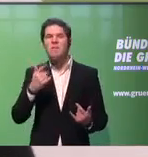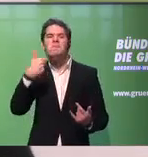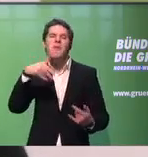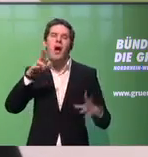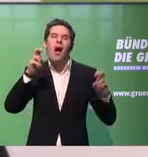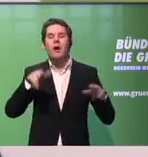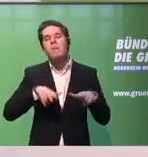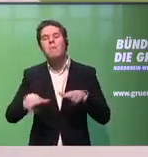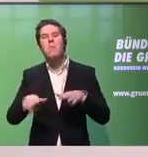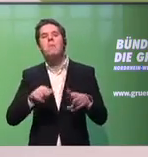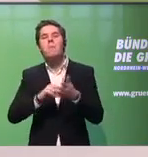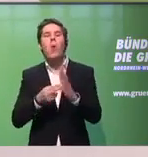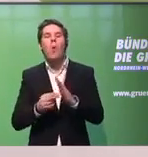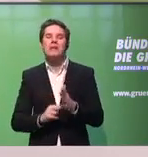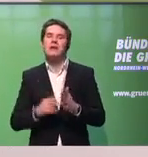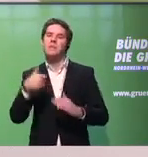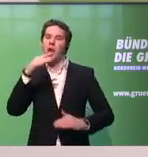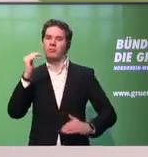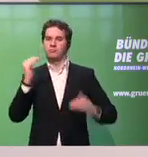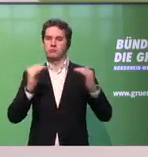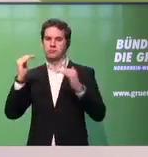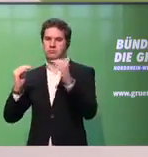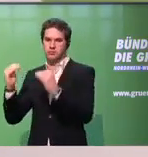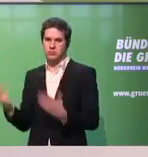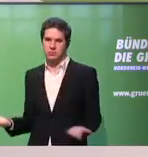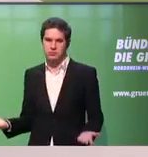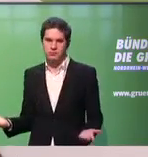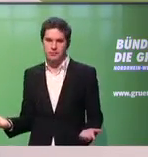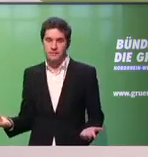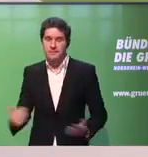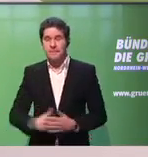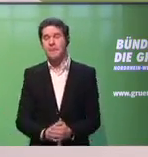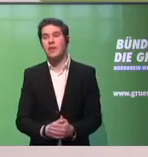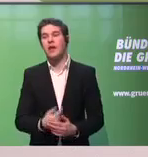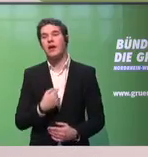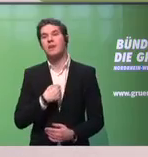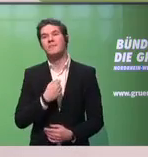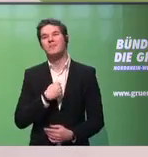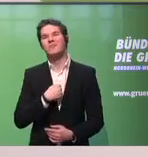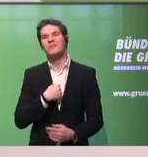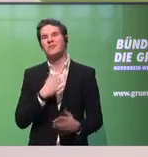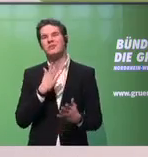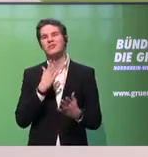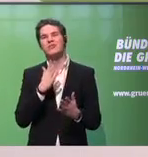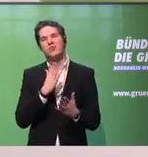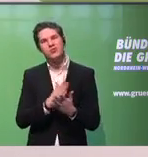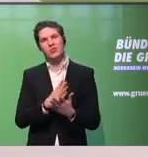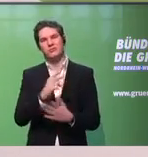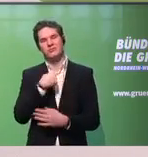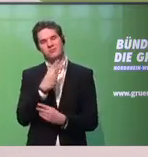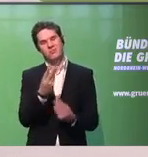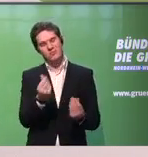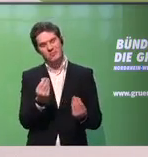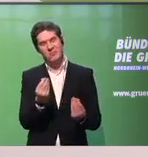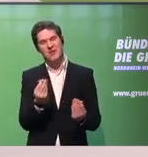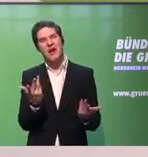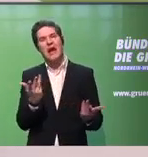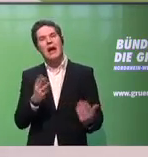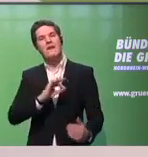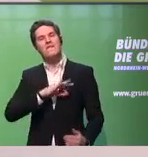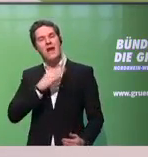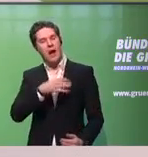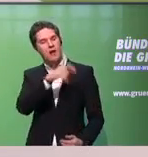balancierte Politik von Europa zu kriegen. So, ich muss sagen, dass manchmal muss man auch Frankreich